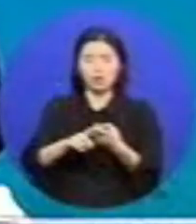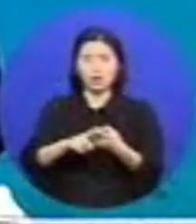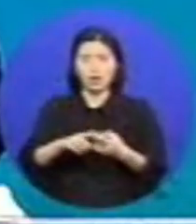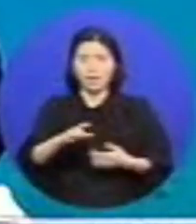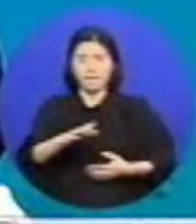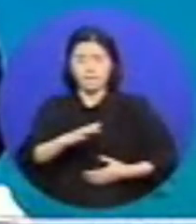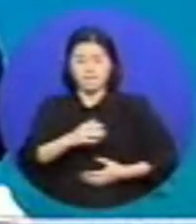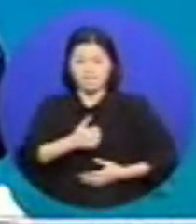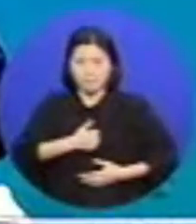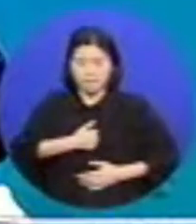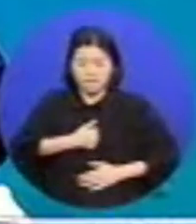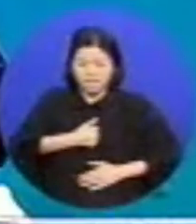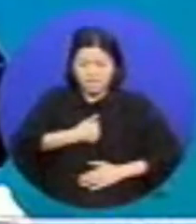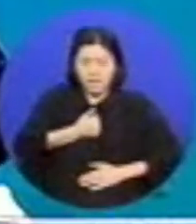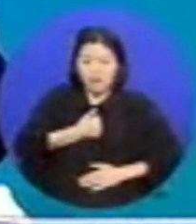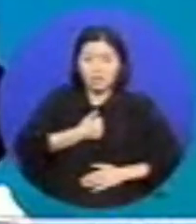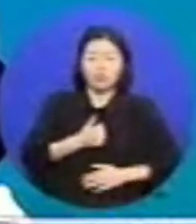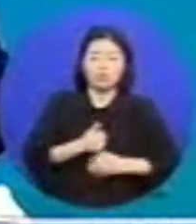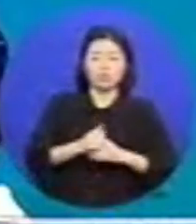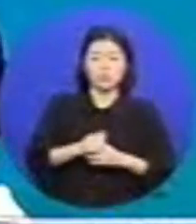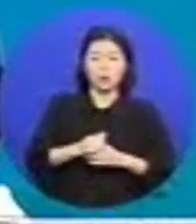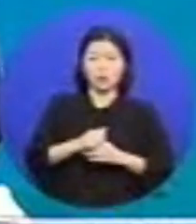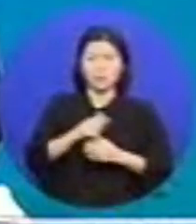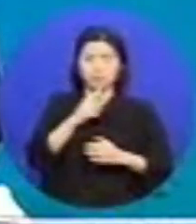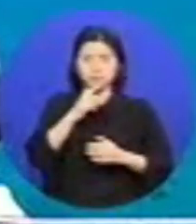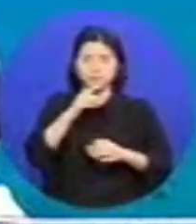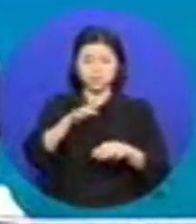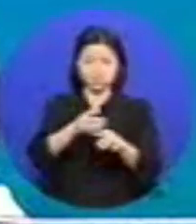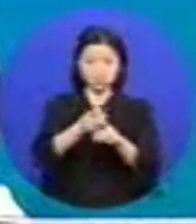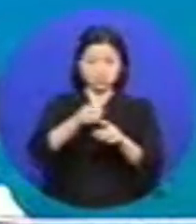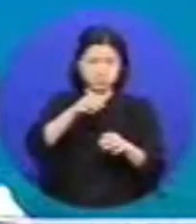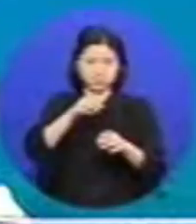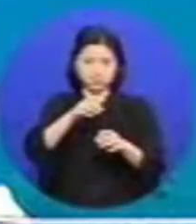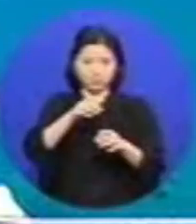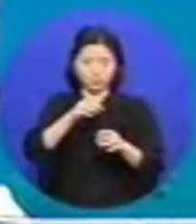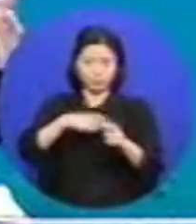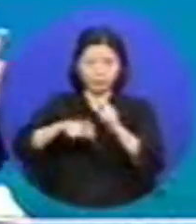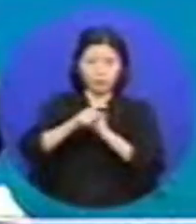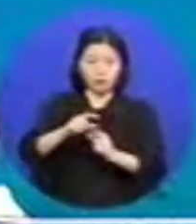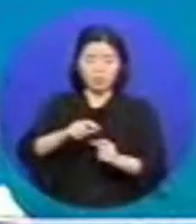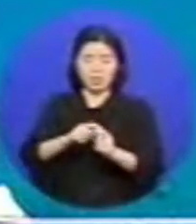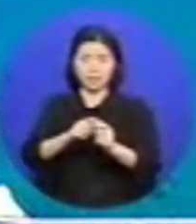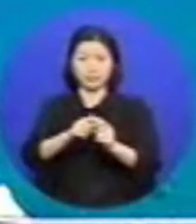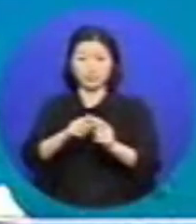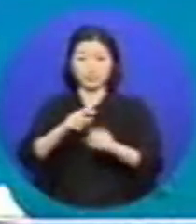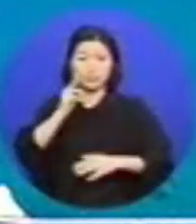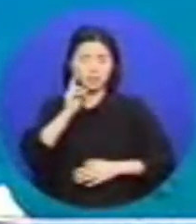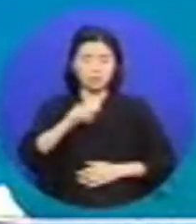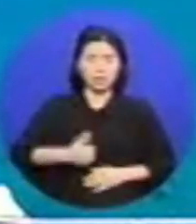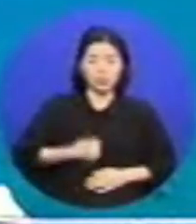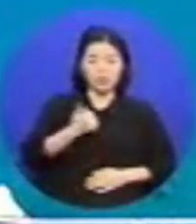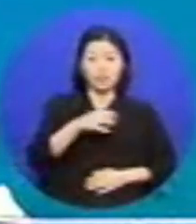증오하고 심지어 복수하려고 하는 그런 자녀들도 너무나 많습니다.